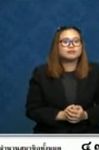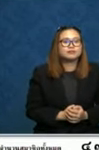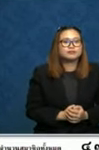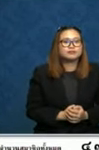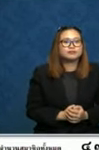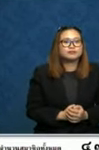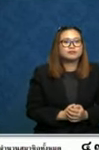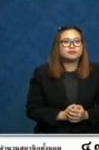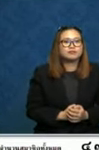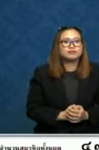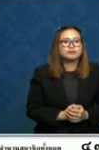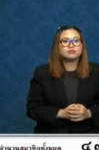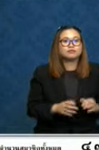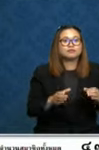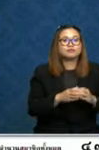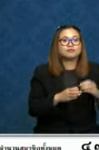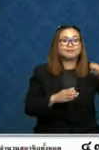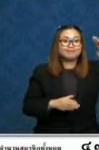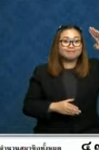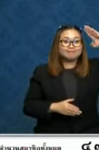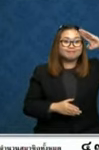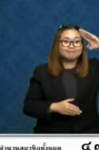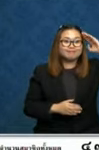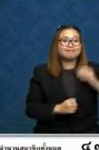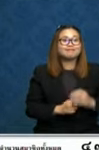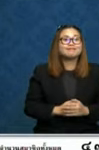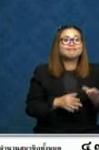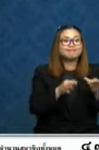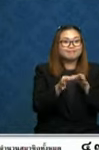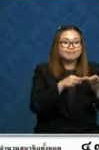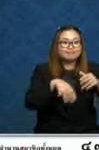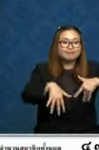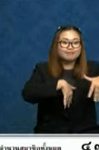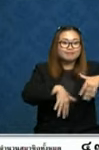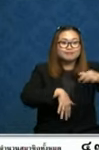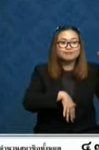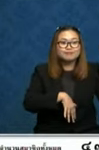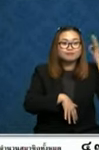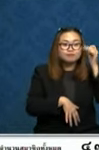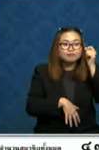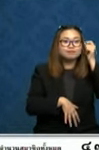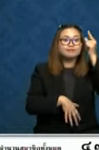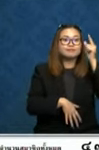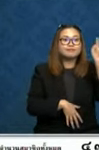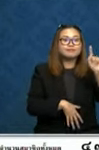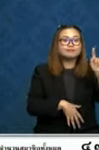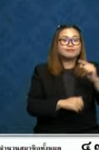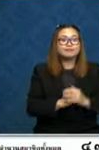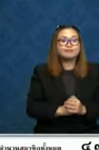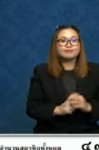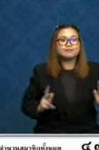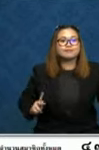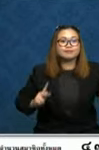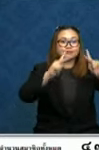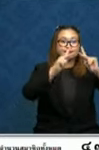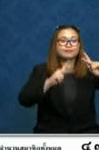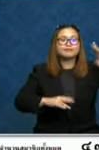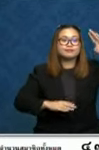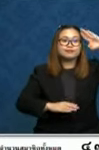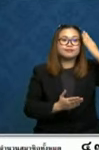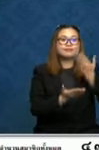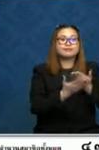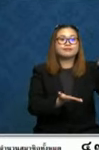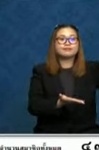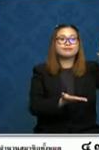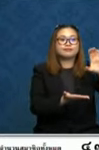ต้องอธิบายให้กับพี่น้องประชาชนเข้าใจแบบนี้ว่ากองทัพนะครับโดยกระทรวงกลาโหมเนี่ยมีเงินนะครับที่เรียกว่า